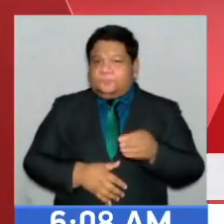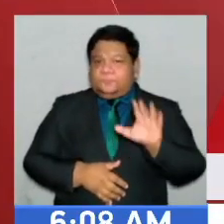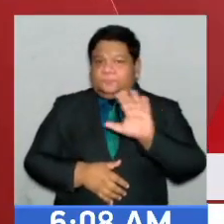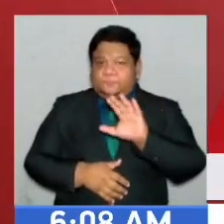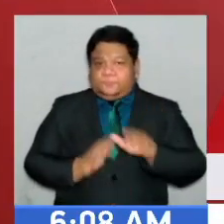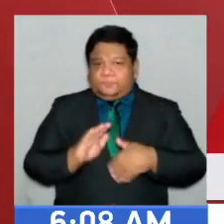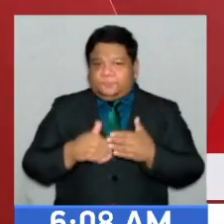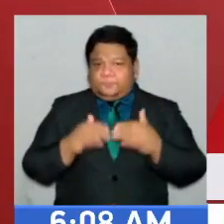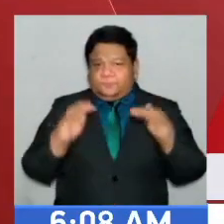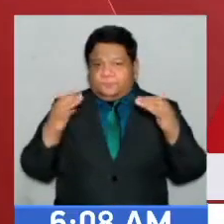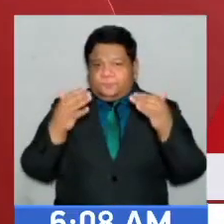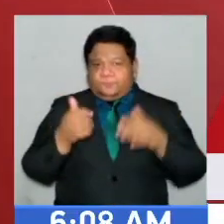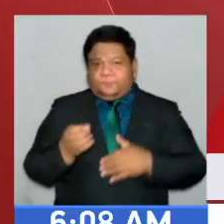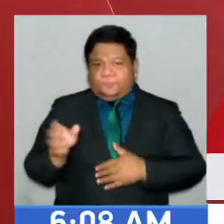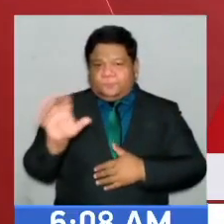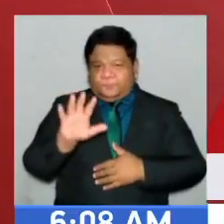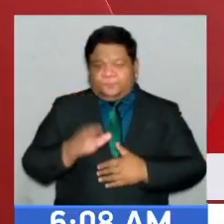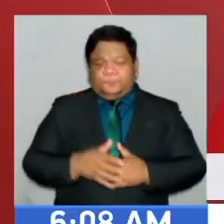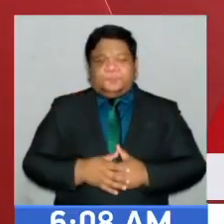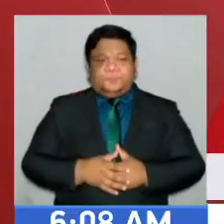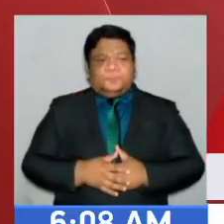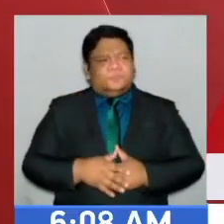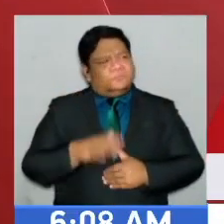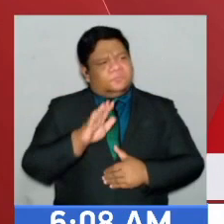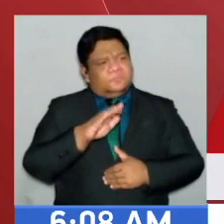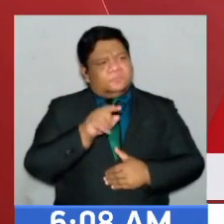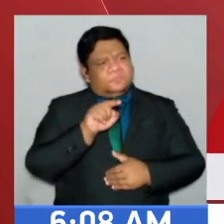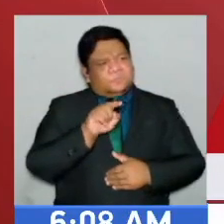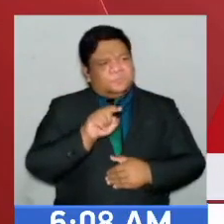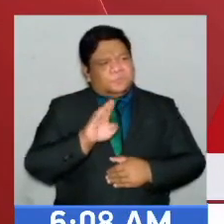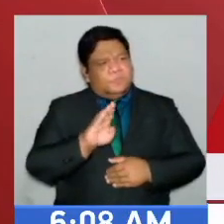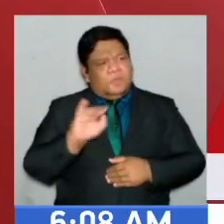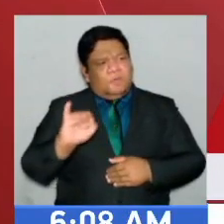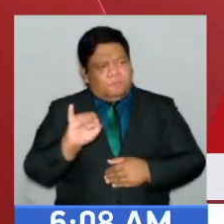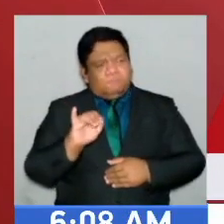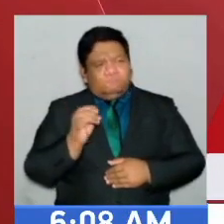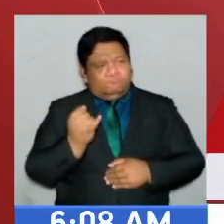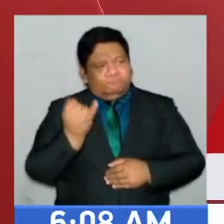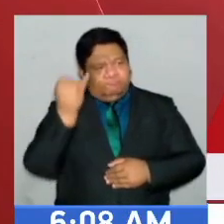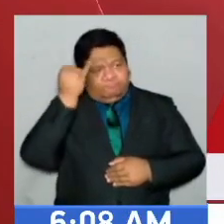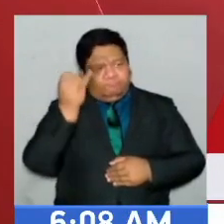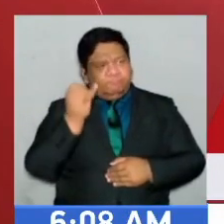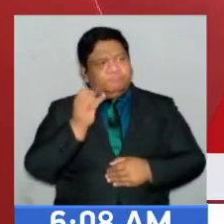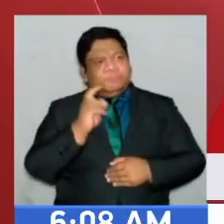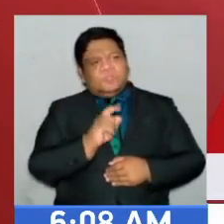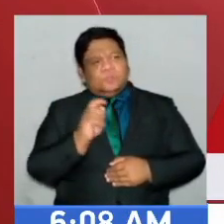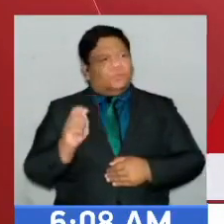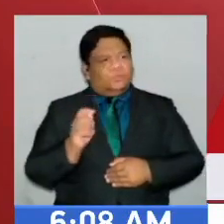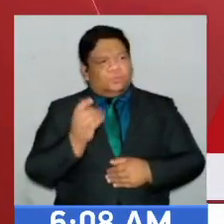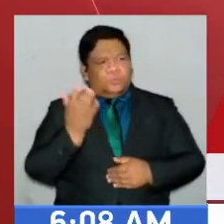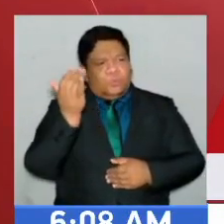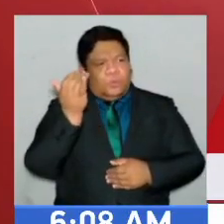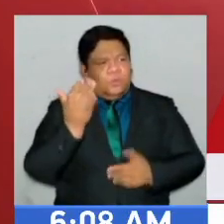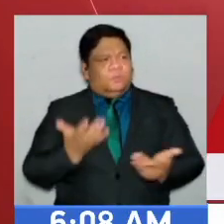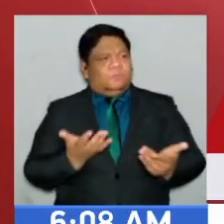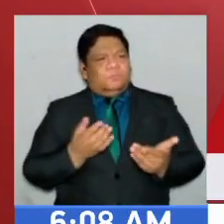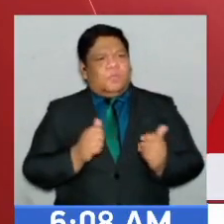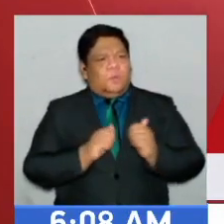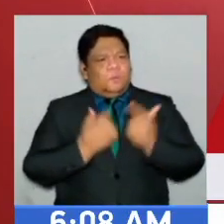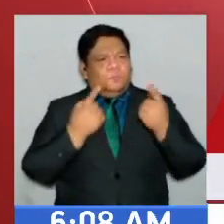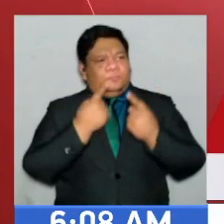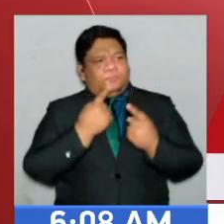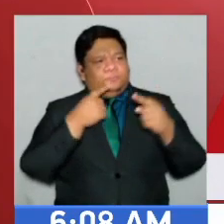programa. Bakit naisipan ng BI ang TikTok? Paano ito maging epektibo sa paggamit nga na labanan ng